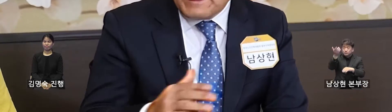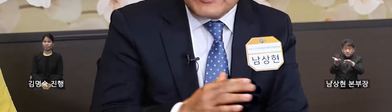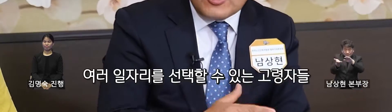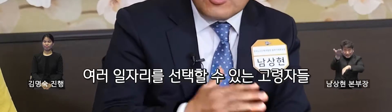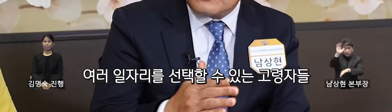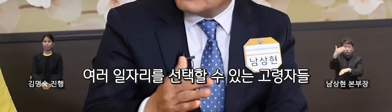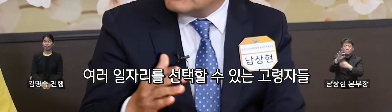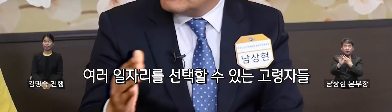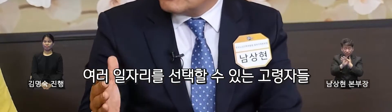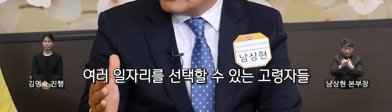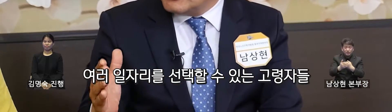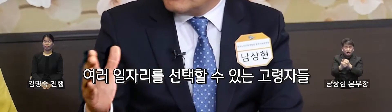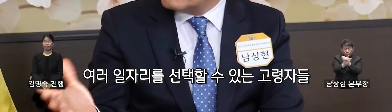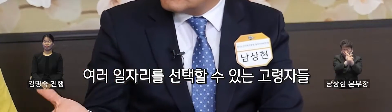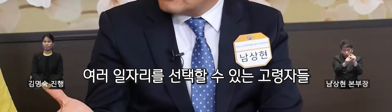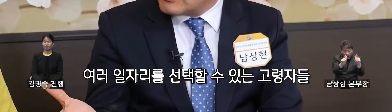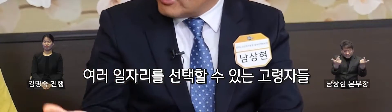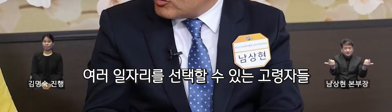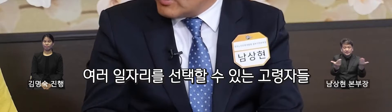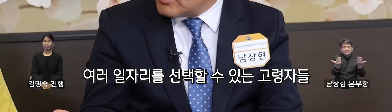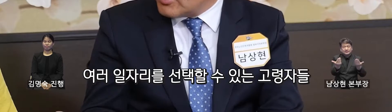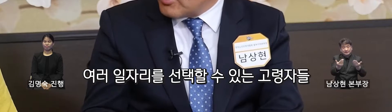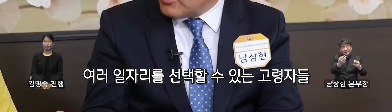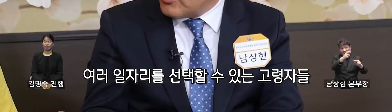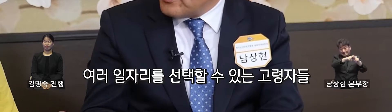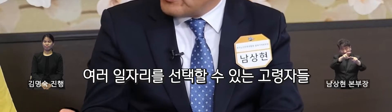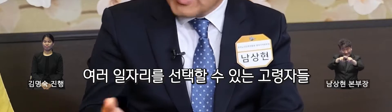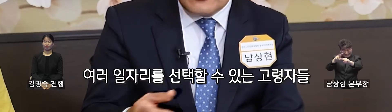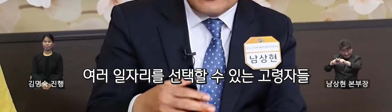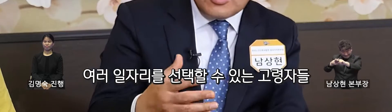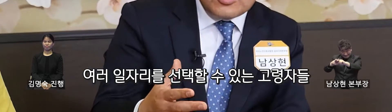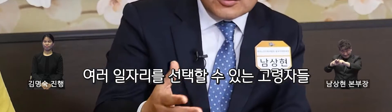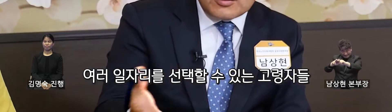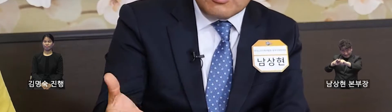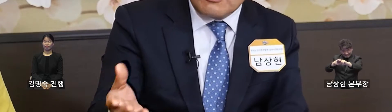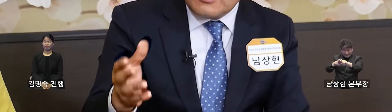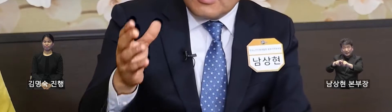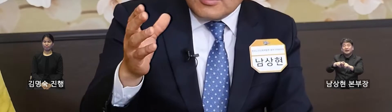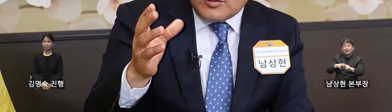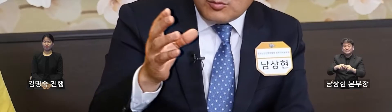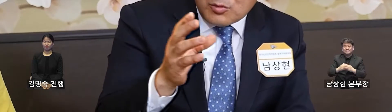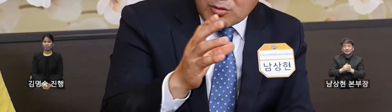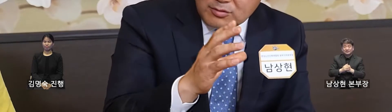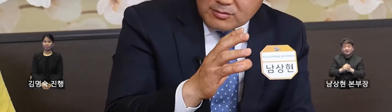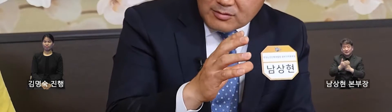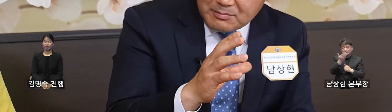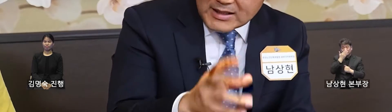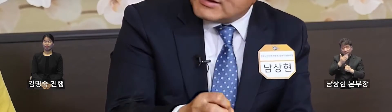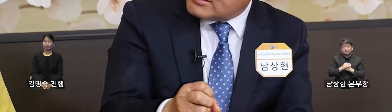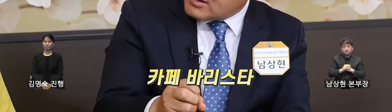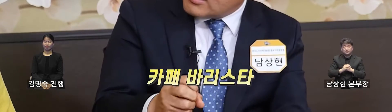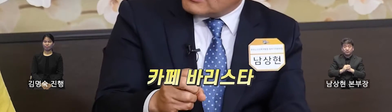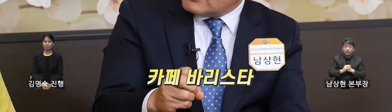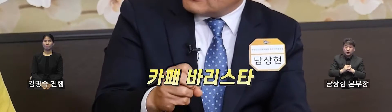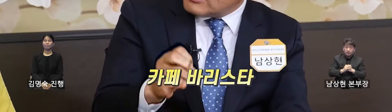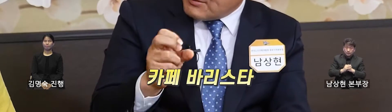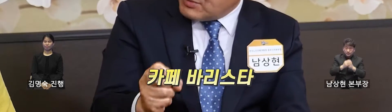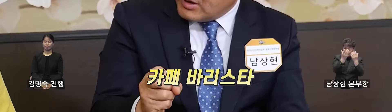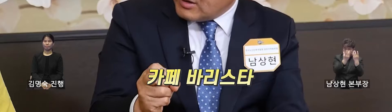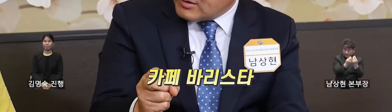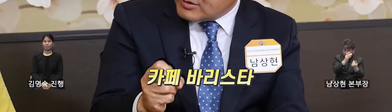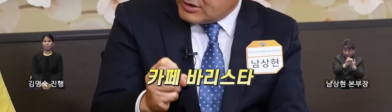넘어가면 여러 가지 형태의 일자리를 갈 수가 있어요. 예를 들어서 뭐